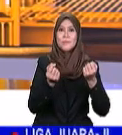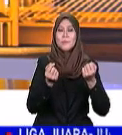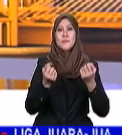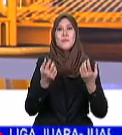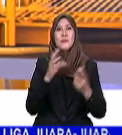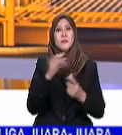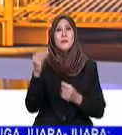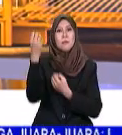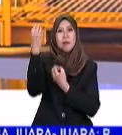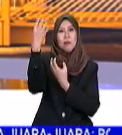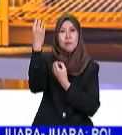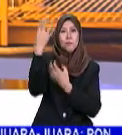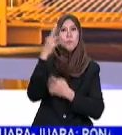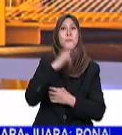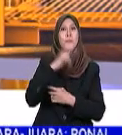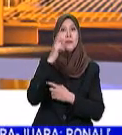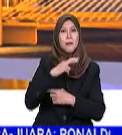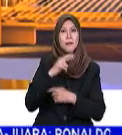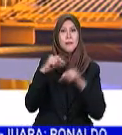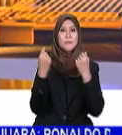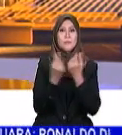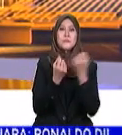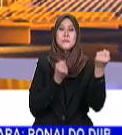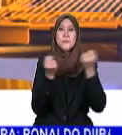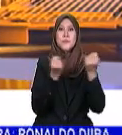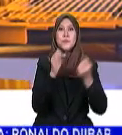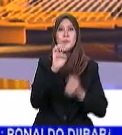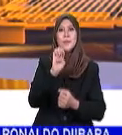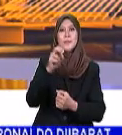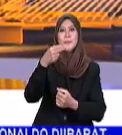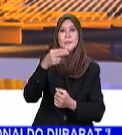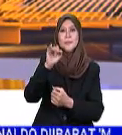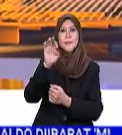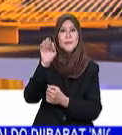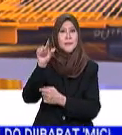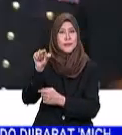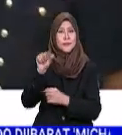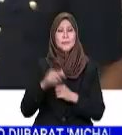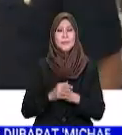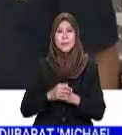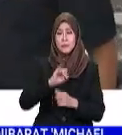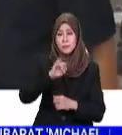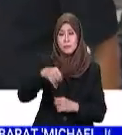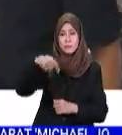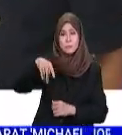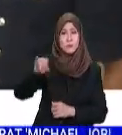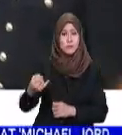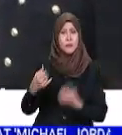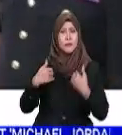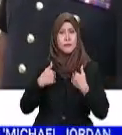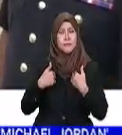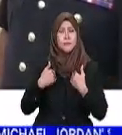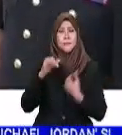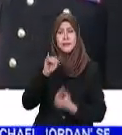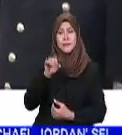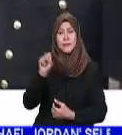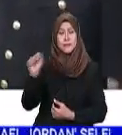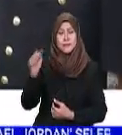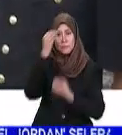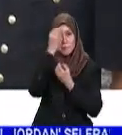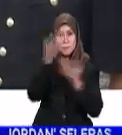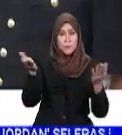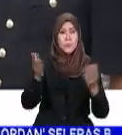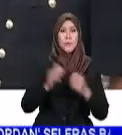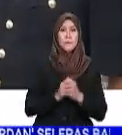kesalahan pematuhan lampu merah dalam kalangan pemandu e-hailing. Pengarah JPJ Negeri Adnan Mad Isa berkata operasi